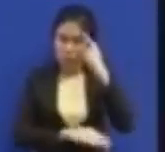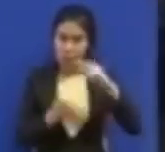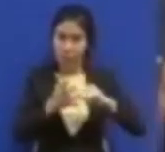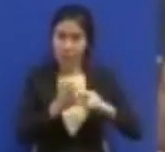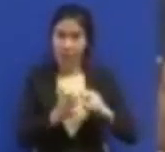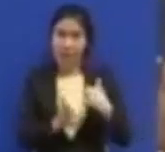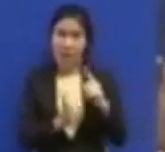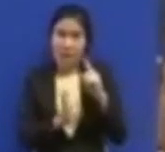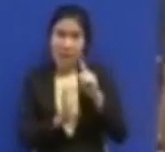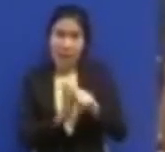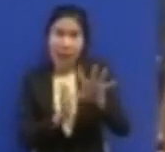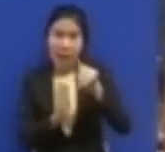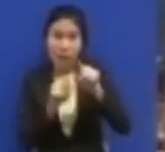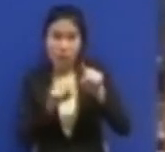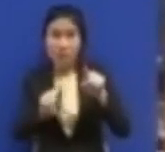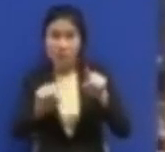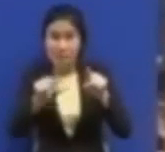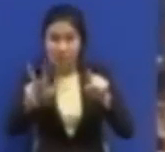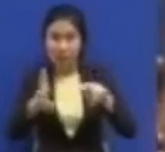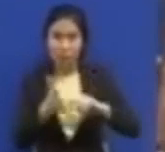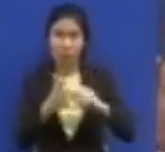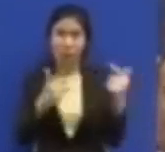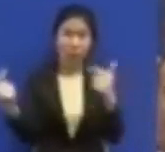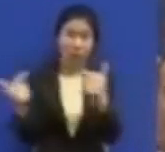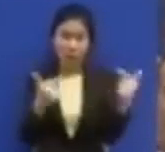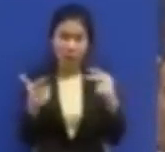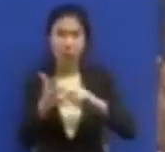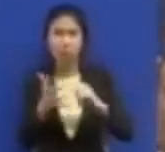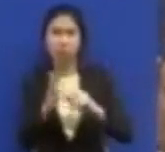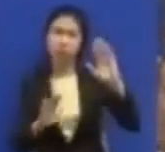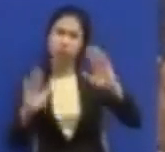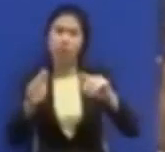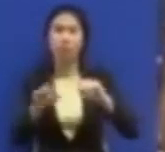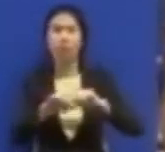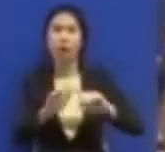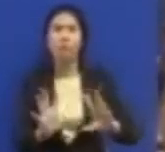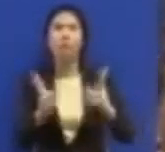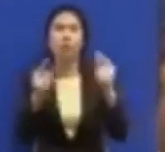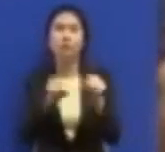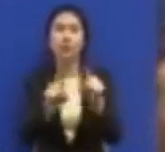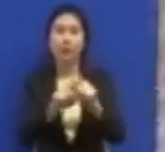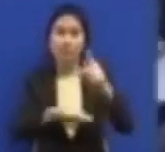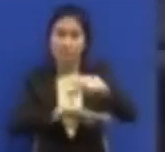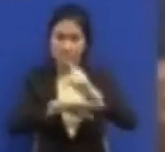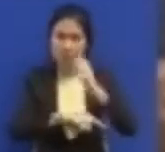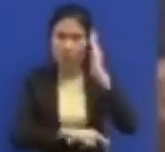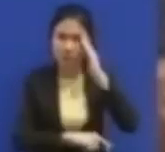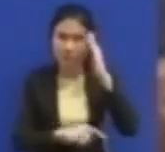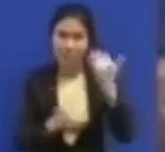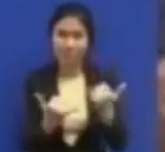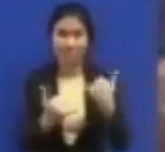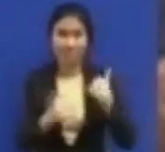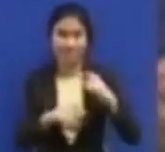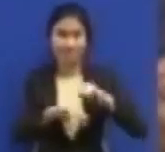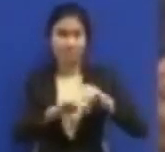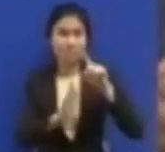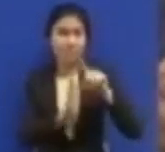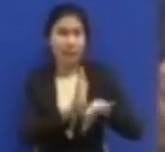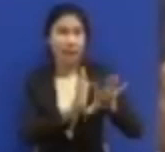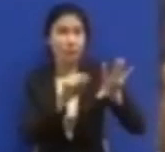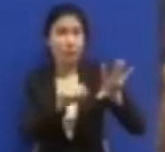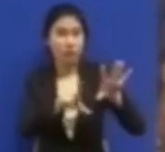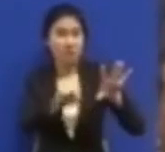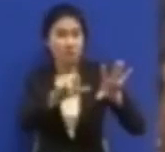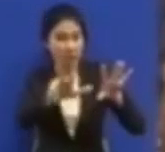ที23ครับเวลาเถียงกันท่านอย่างนี้ประท้วงกันเถียงกันก็หมดเวลาหมดแล้วครับเขาหยุดเวลาไว้ให้ท่านประธานครับ5นาที23ครับ